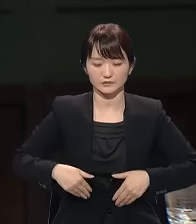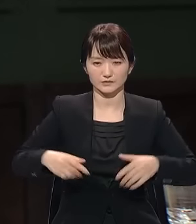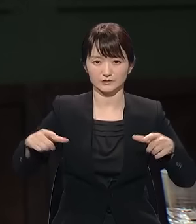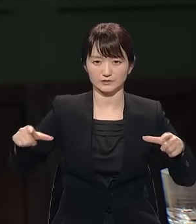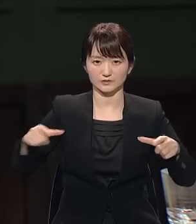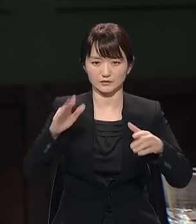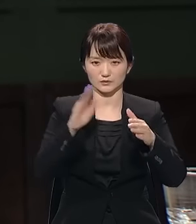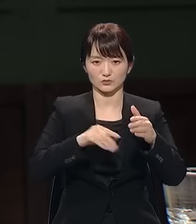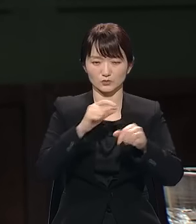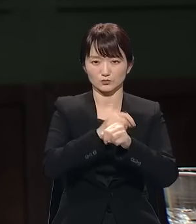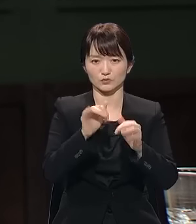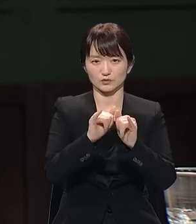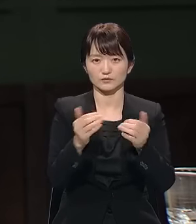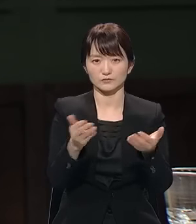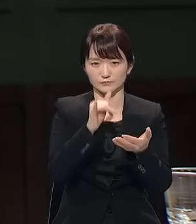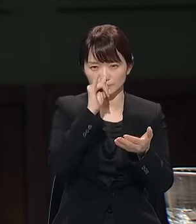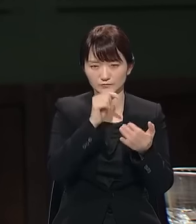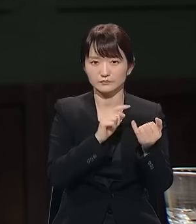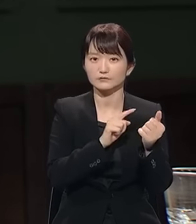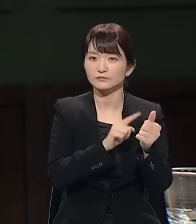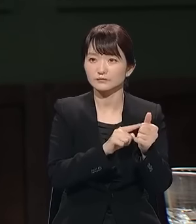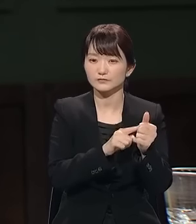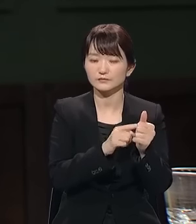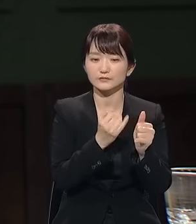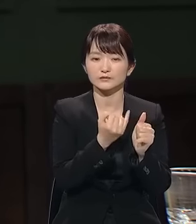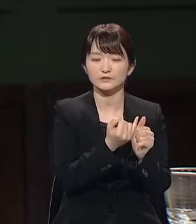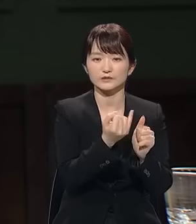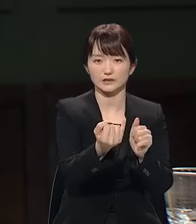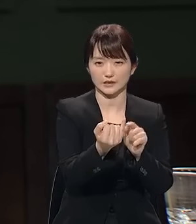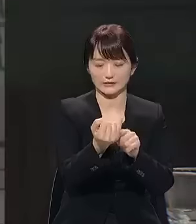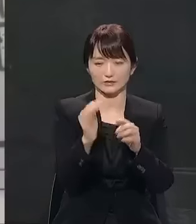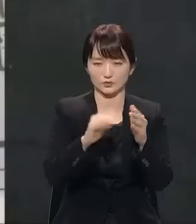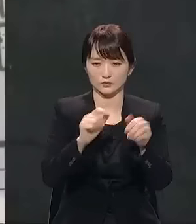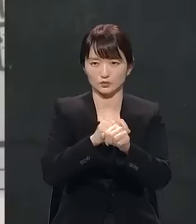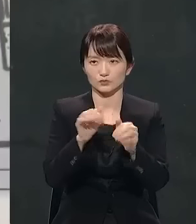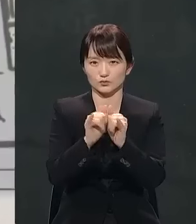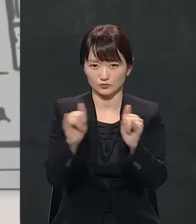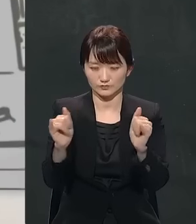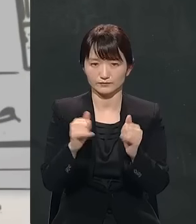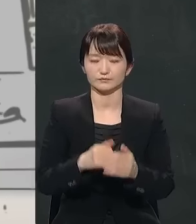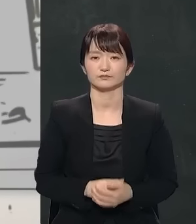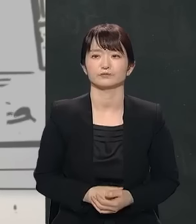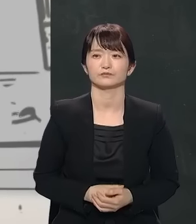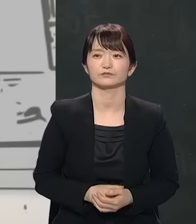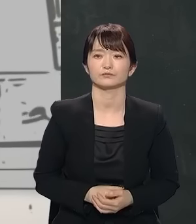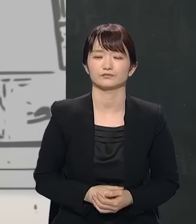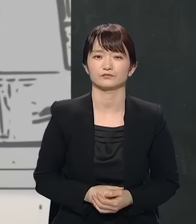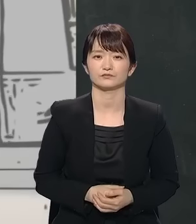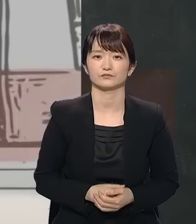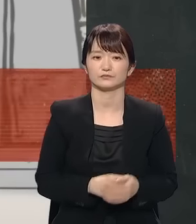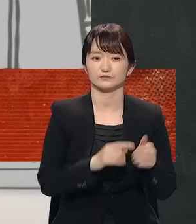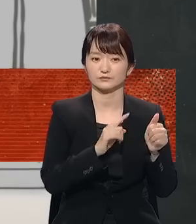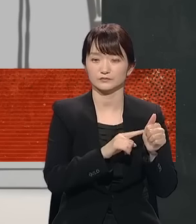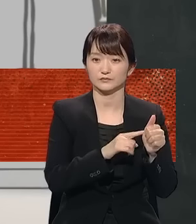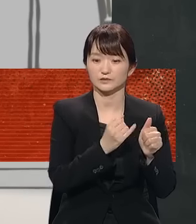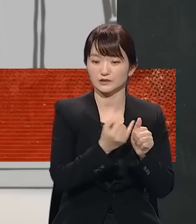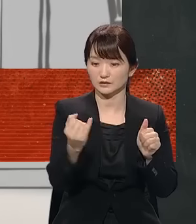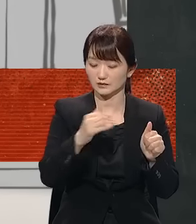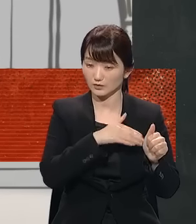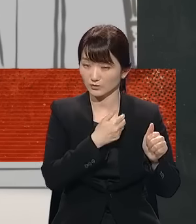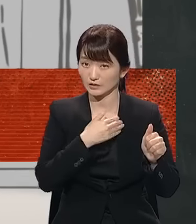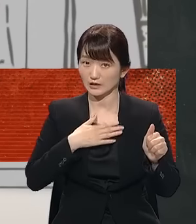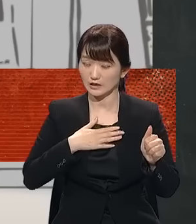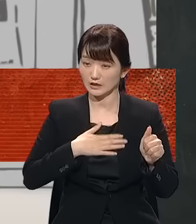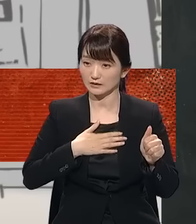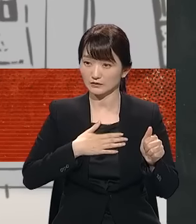공무원으로 재직 중이었고요이 남성의 아내 역시도 공무원입니다 어이 제보자가 아내 매도를 알게 된게 지난 2022년